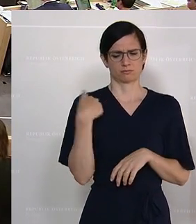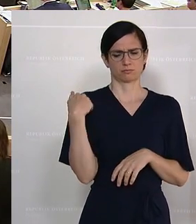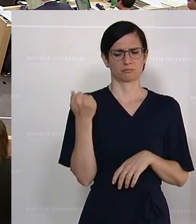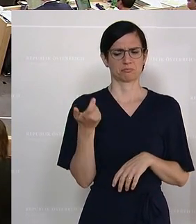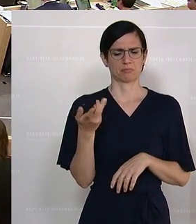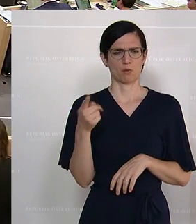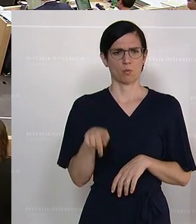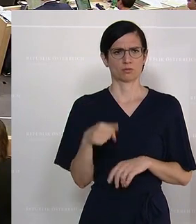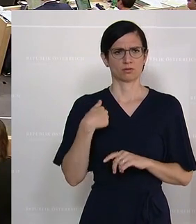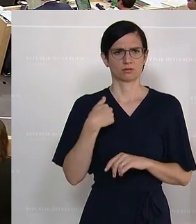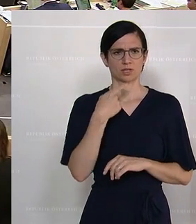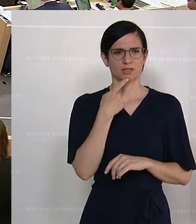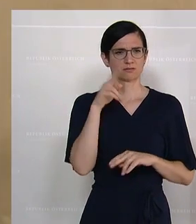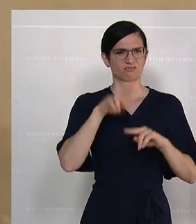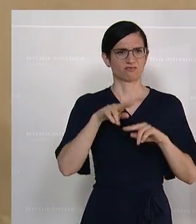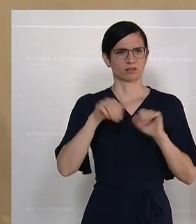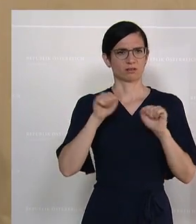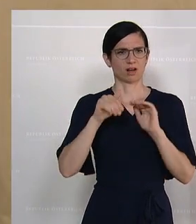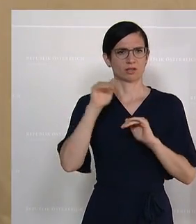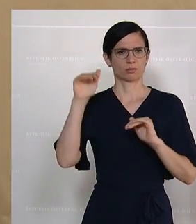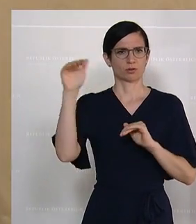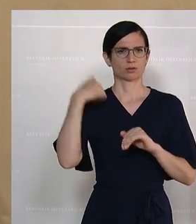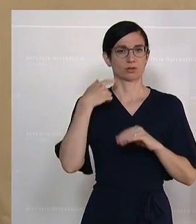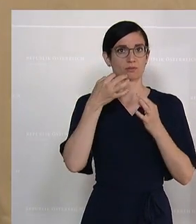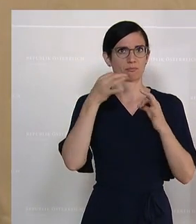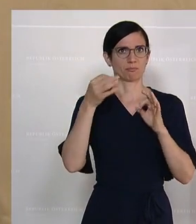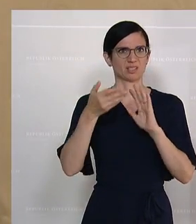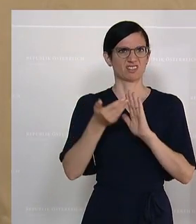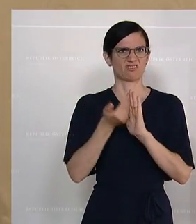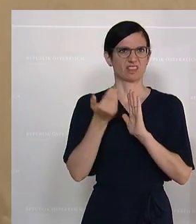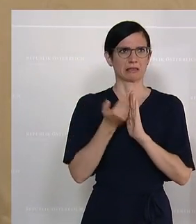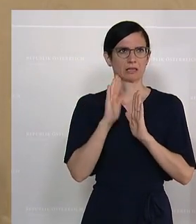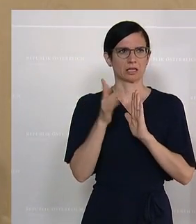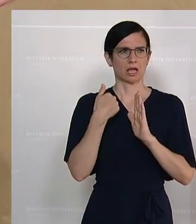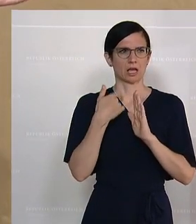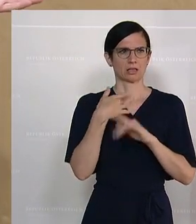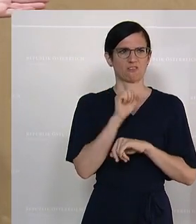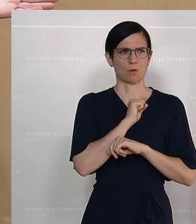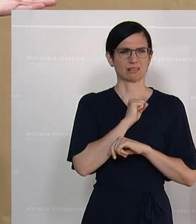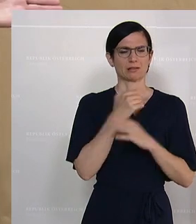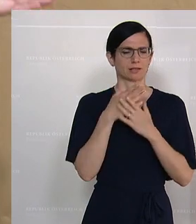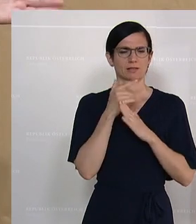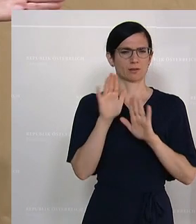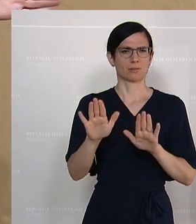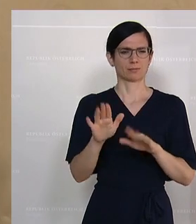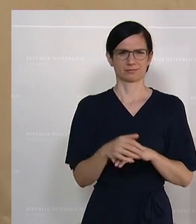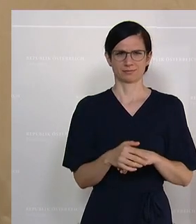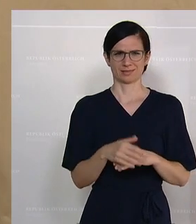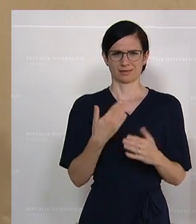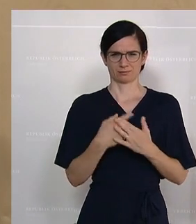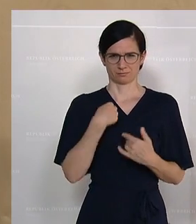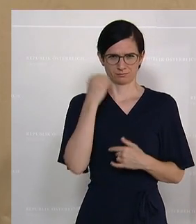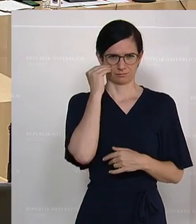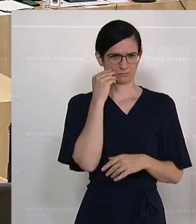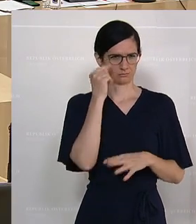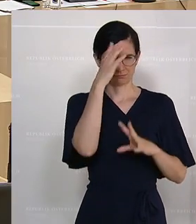wenn man die kalte progression abschaffen dann bevorzugt man besserverdiener deswegen will es lieber nicht machen also erstens glaube ich dass es kompletter unsinn ist dass